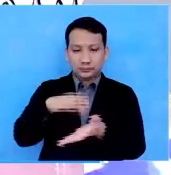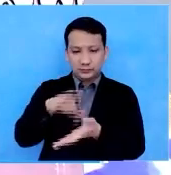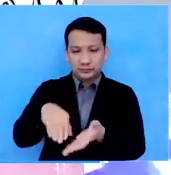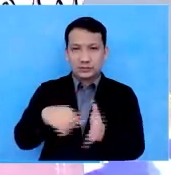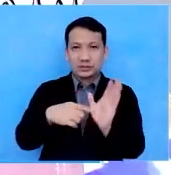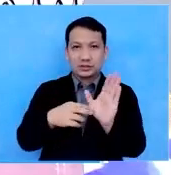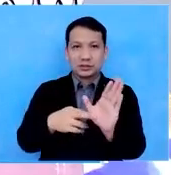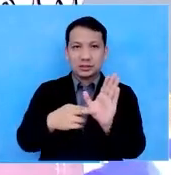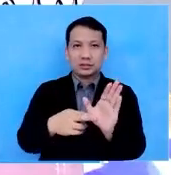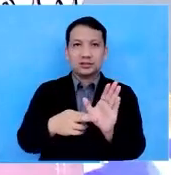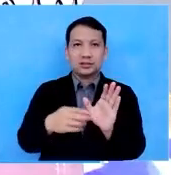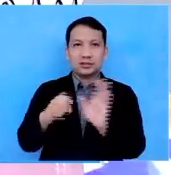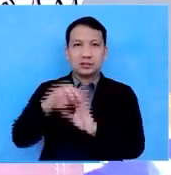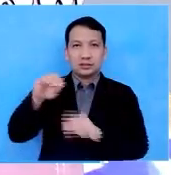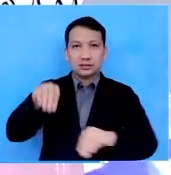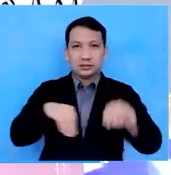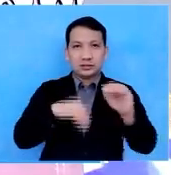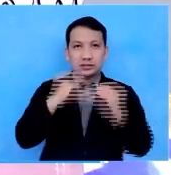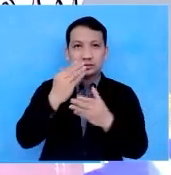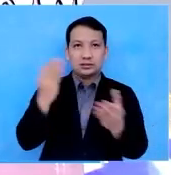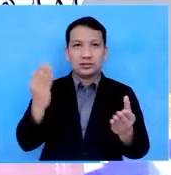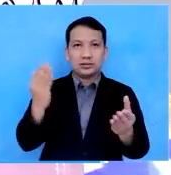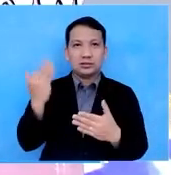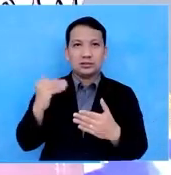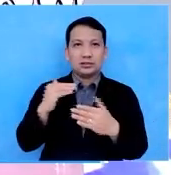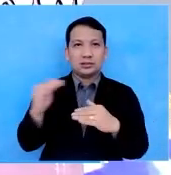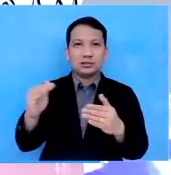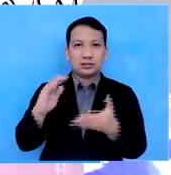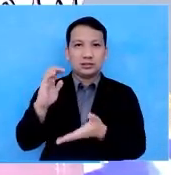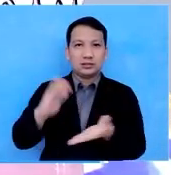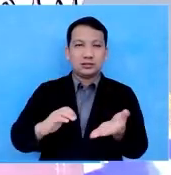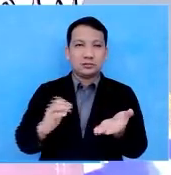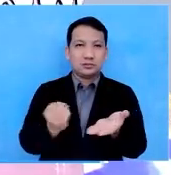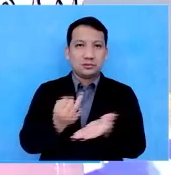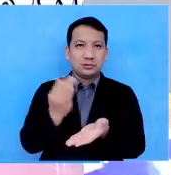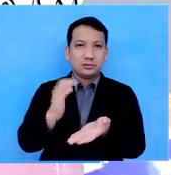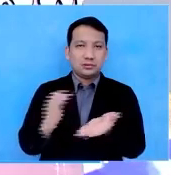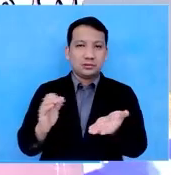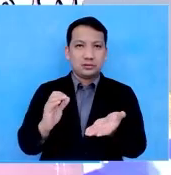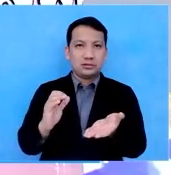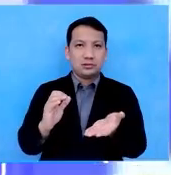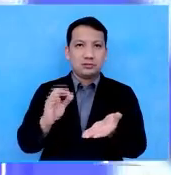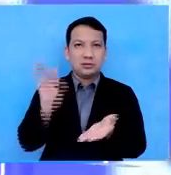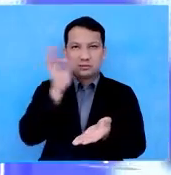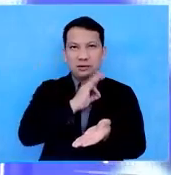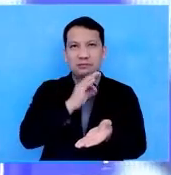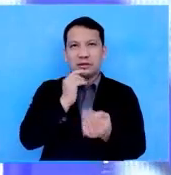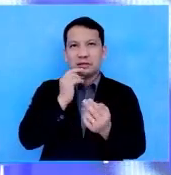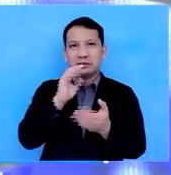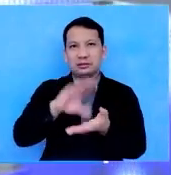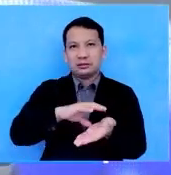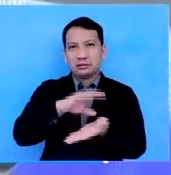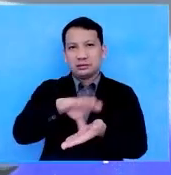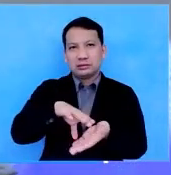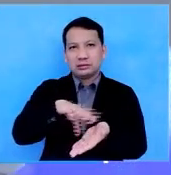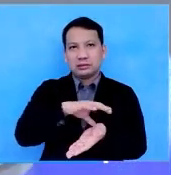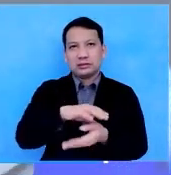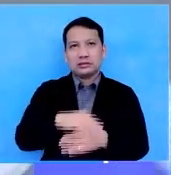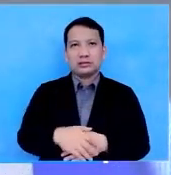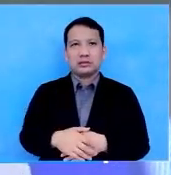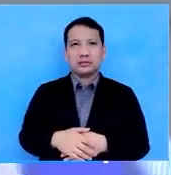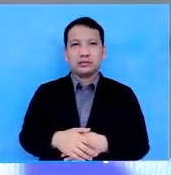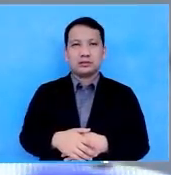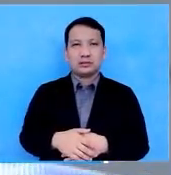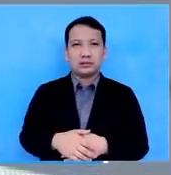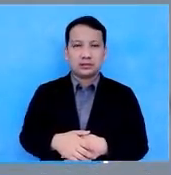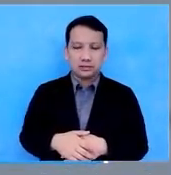yung pang-substitute natin para maging less ang amount ng ating cakes. Parang fake cakes yung yes, tawag. Yes, parang fake cakes. Ng fake cake. Yes po. Ngayon